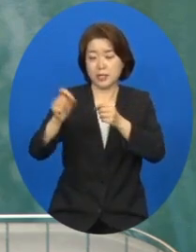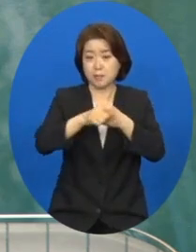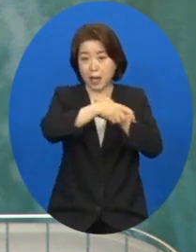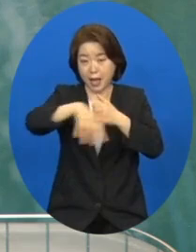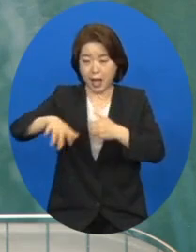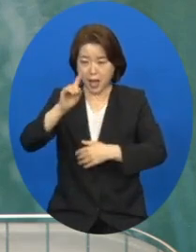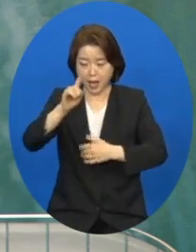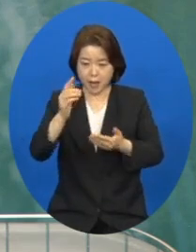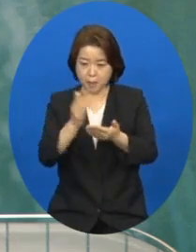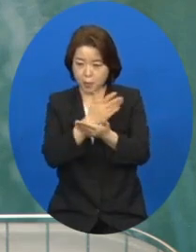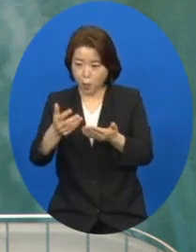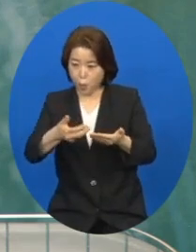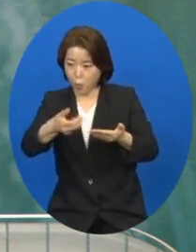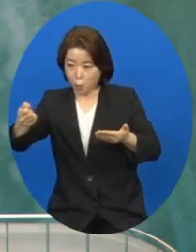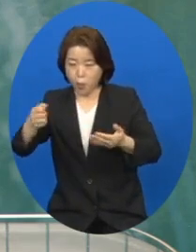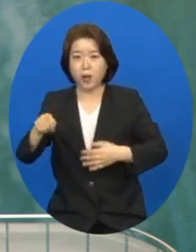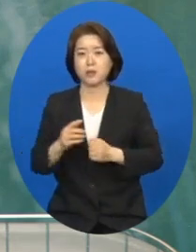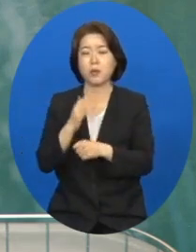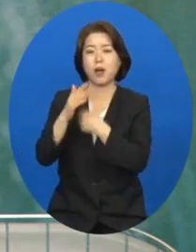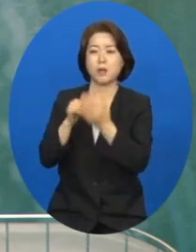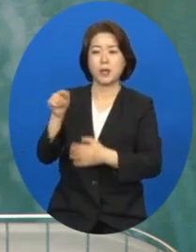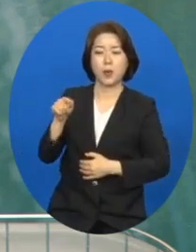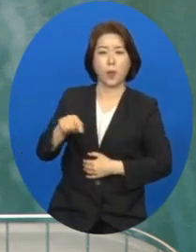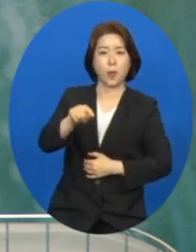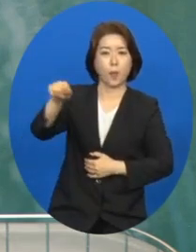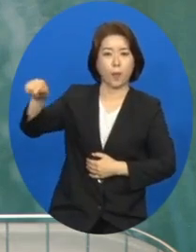구별해서 하나님께서 거룩하게